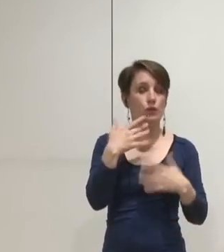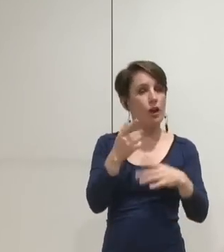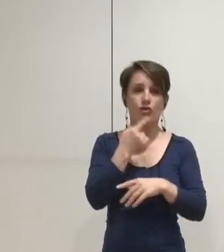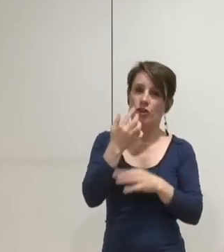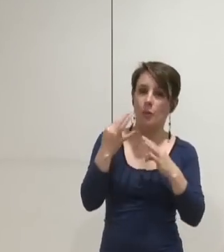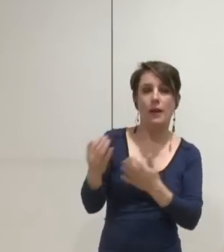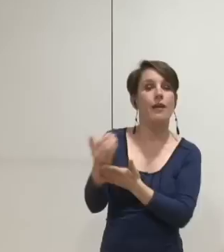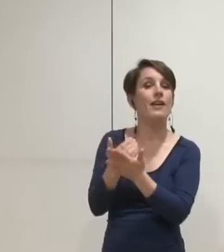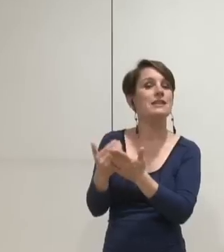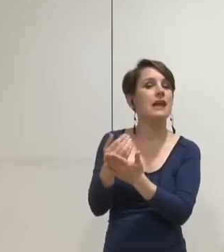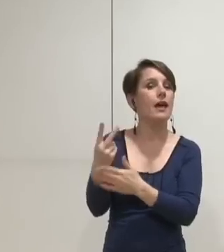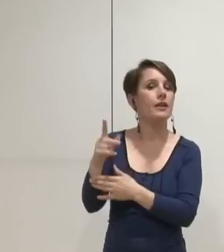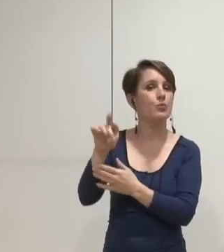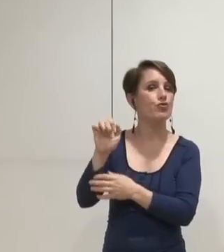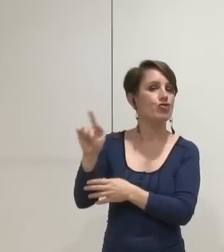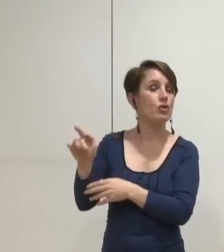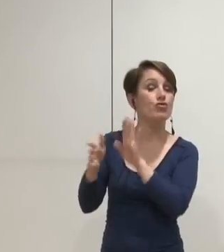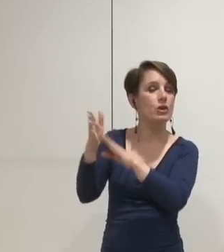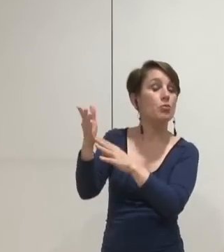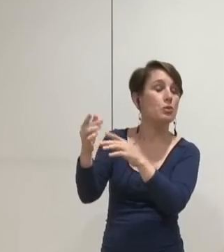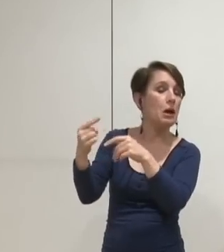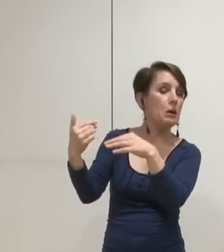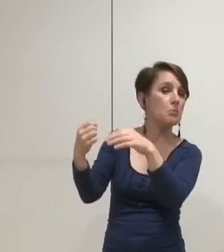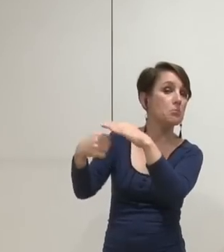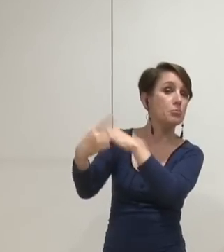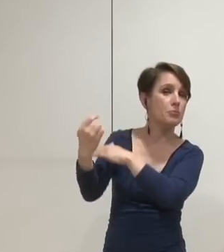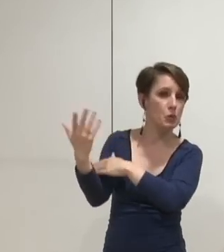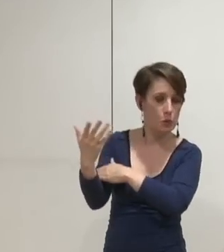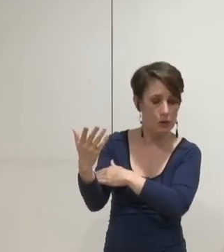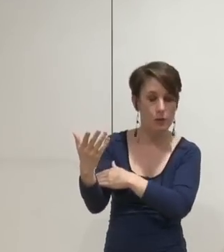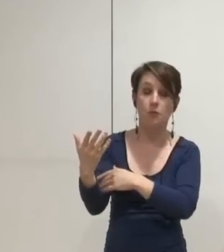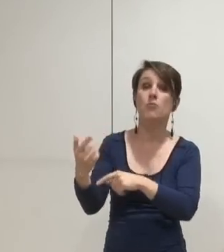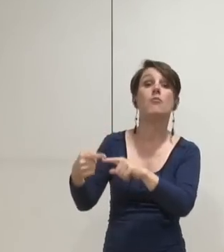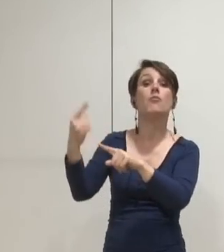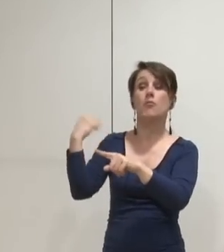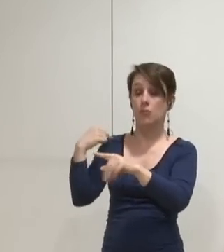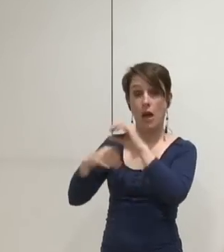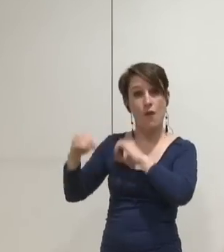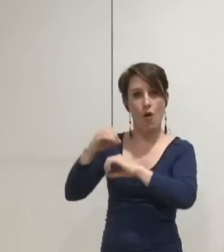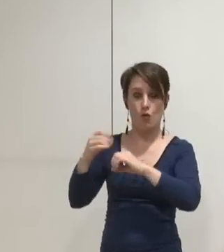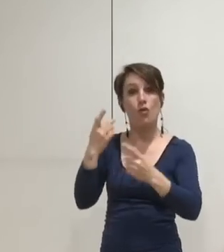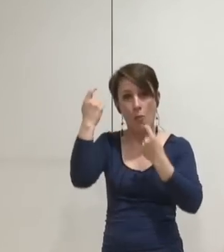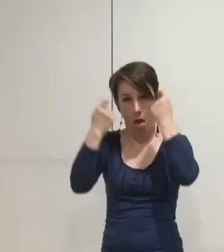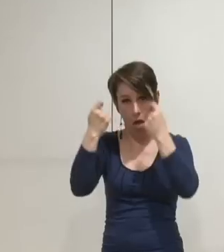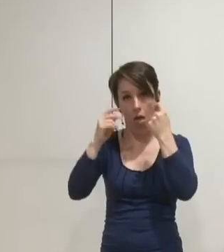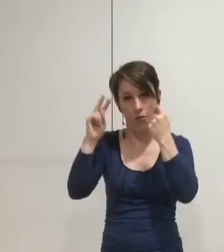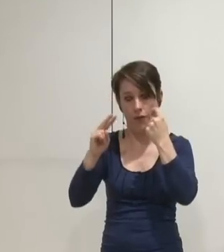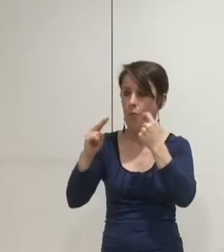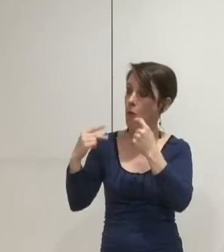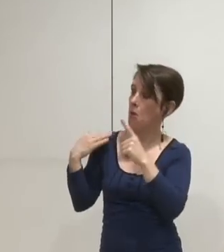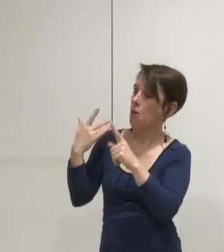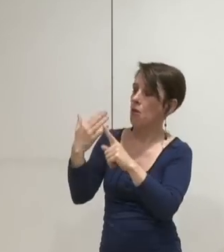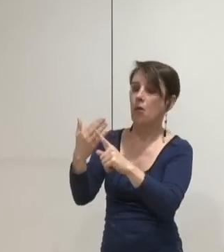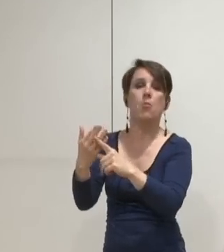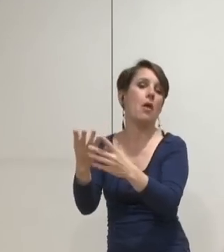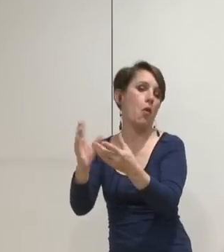GEG cette question était pendant en l'octobre elle est a priori réglée mais au moment où vous